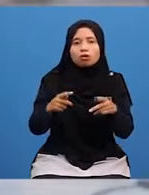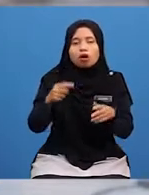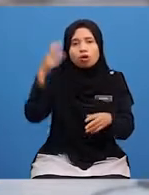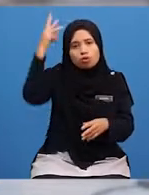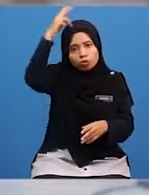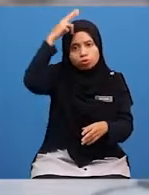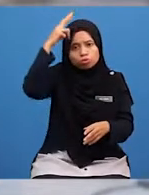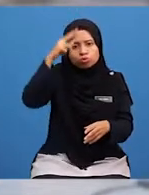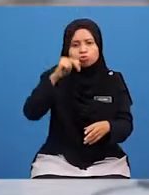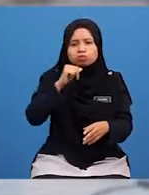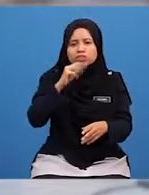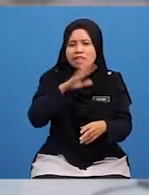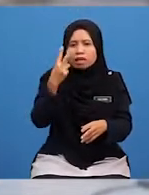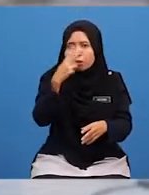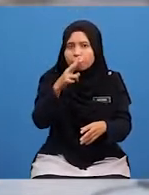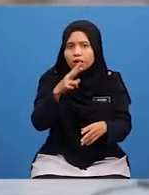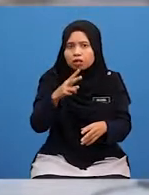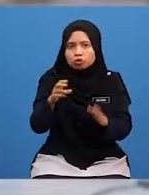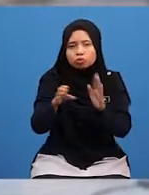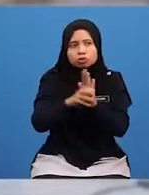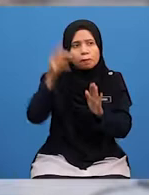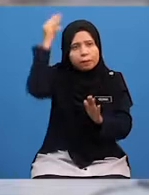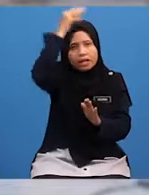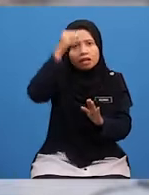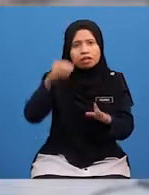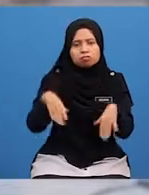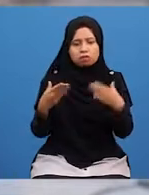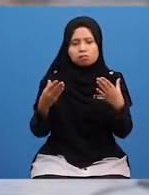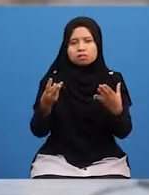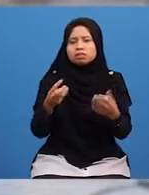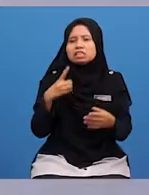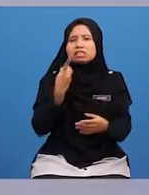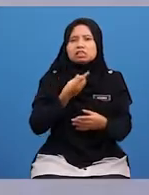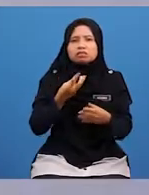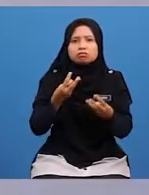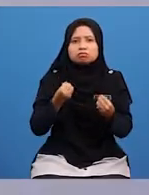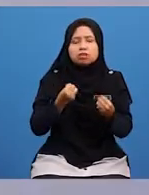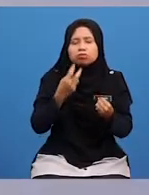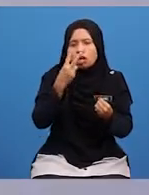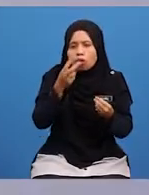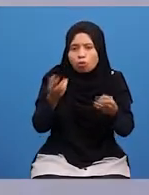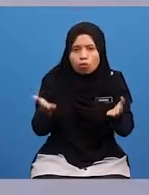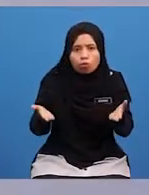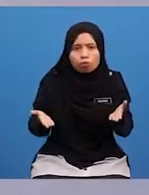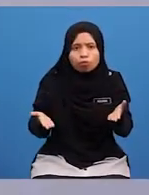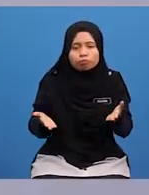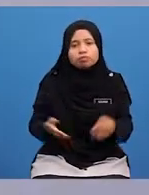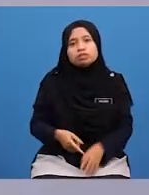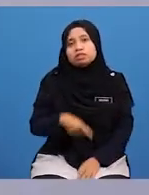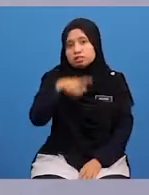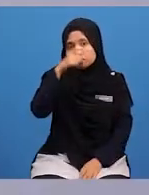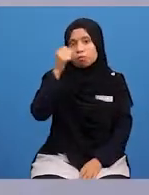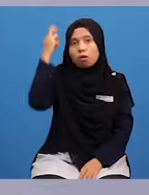itu makhluk ghaib, contohnya malaikat, bagaimana agaknya? Antara hikmah